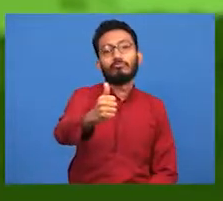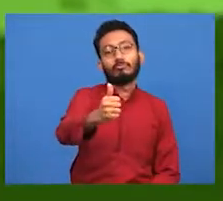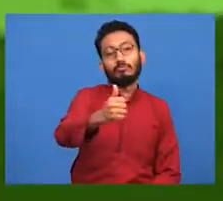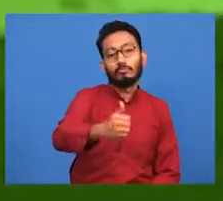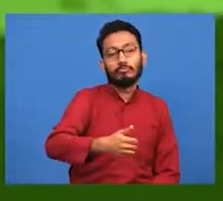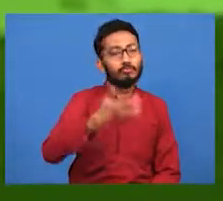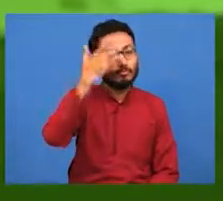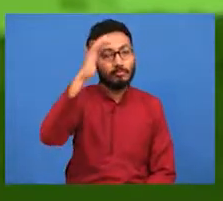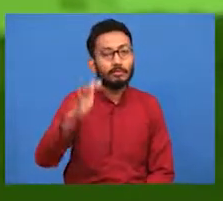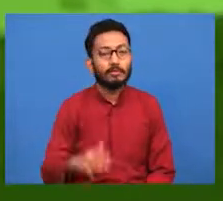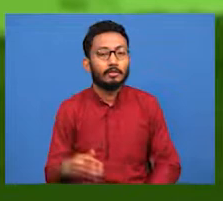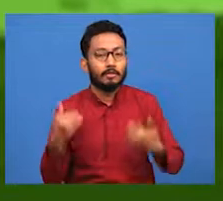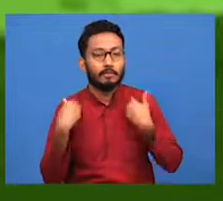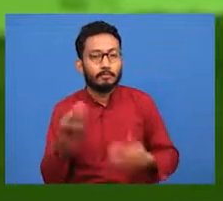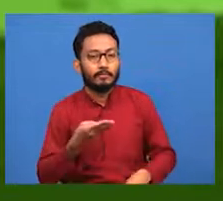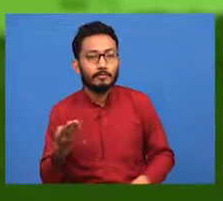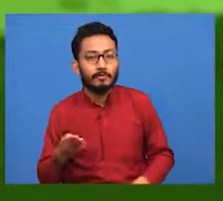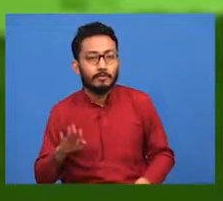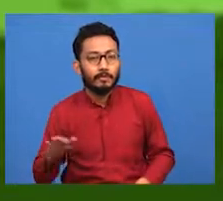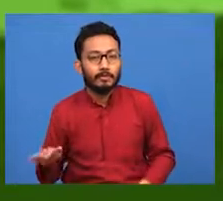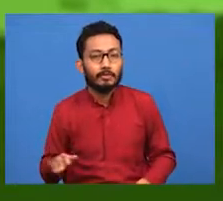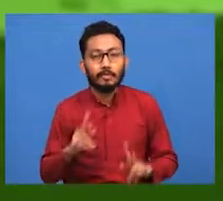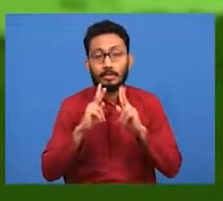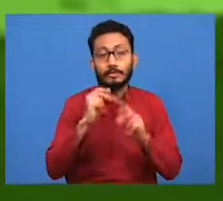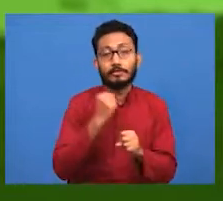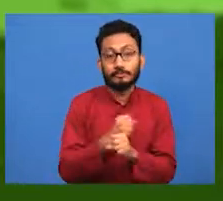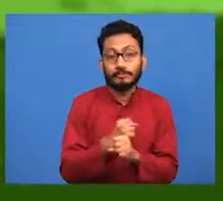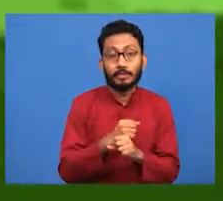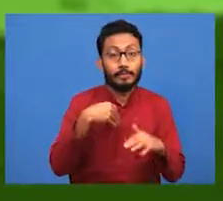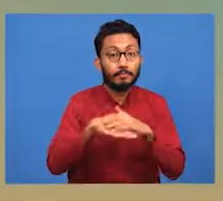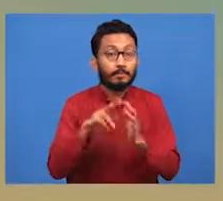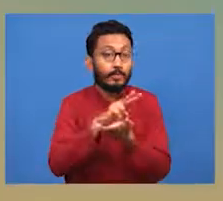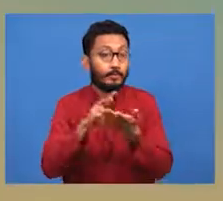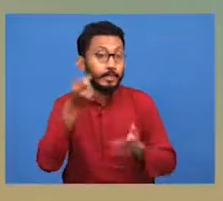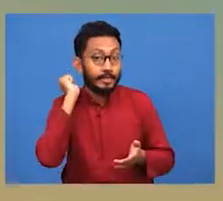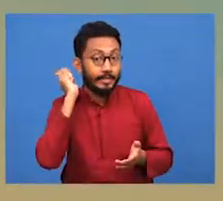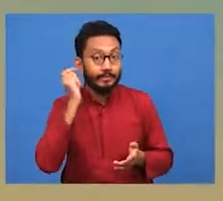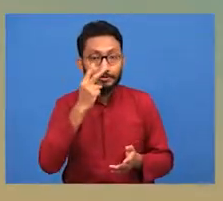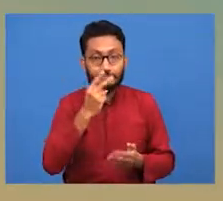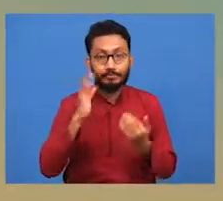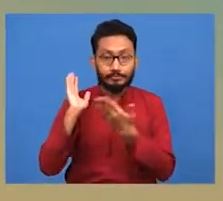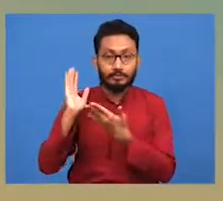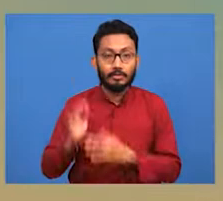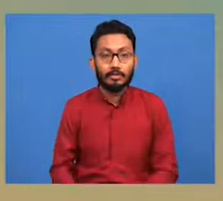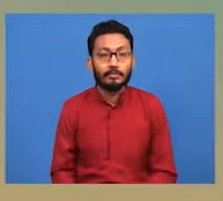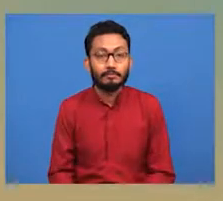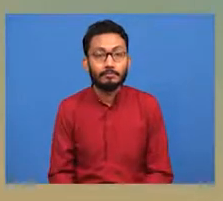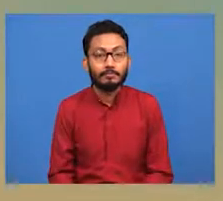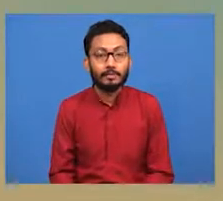kata kerja dalam klip video yang telah ditayangkan tadi, iaitu pertama,